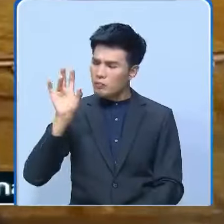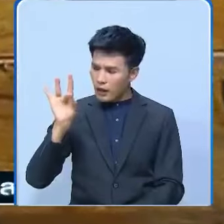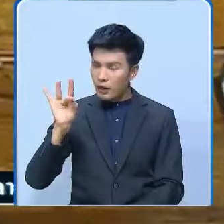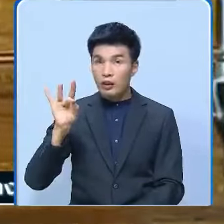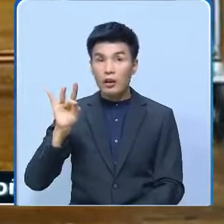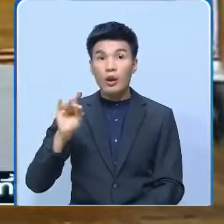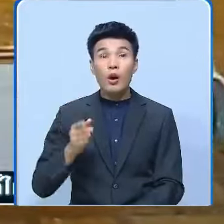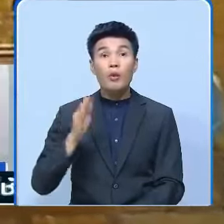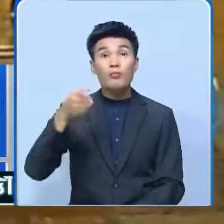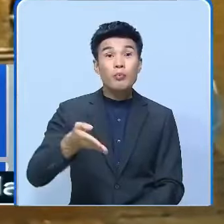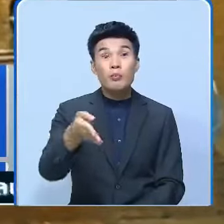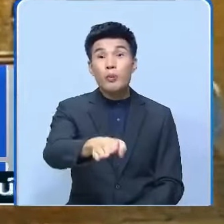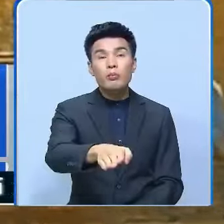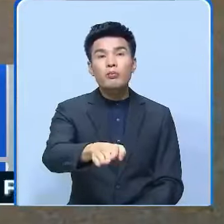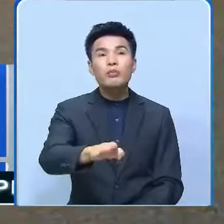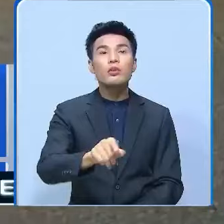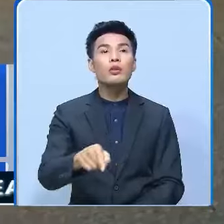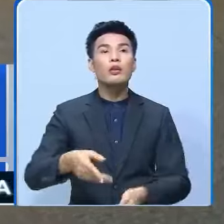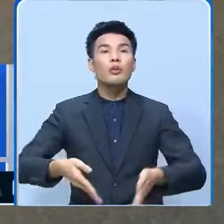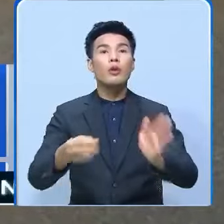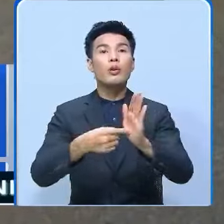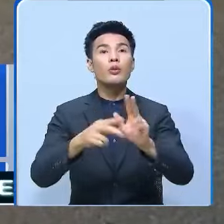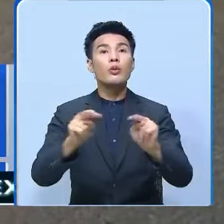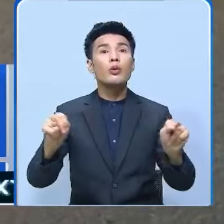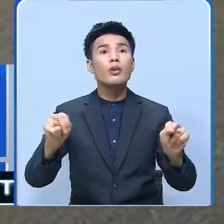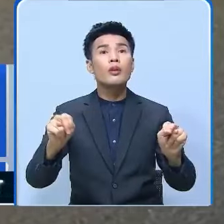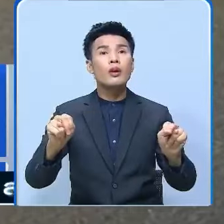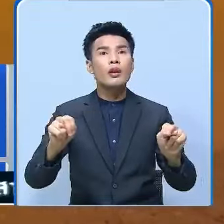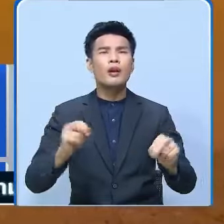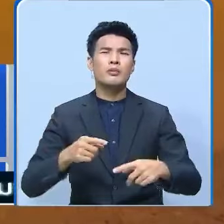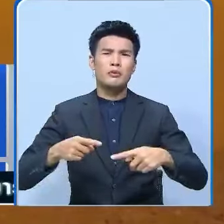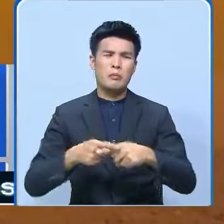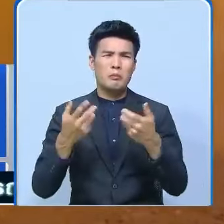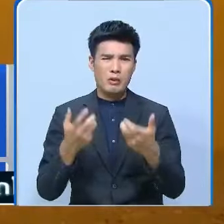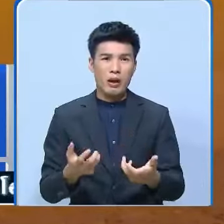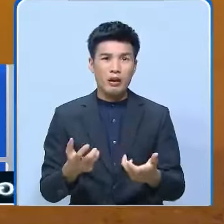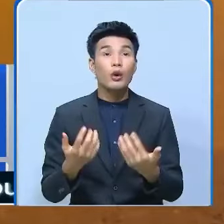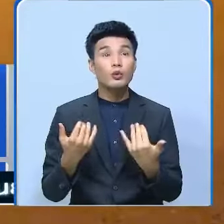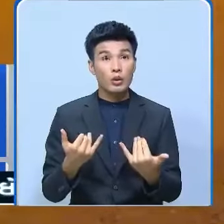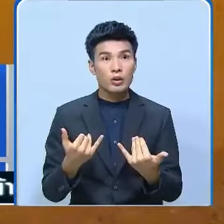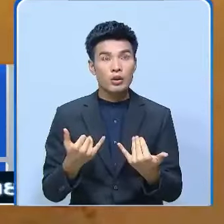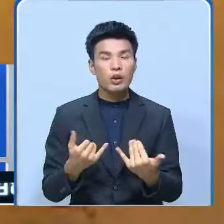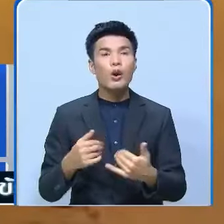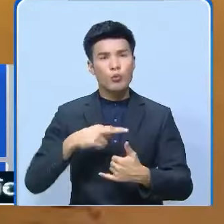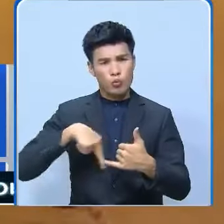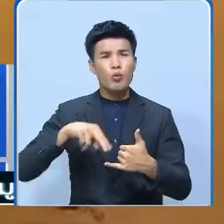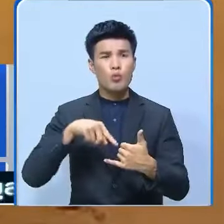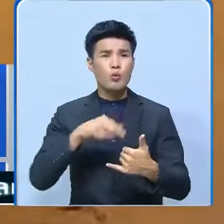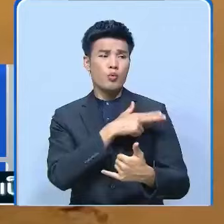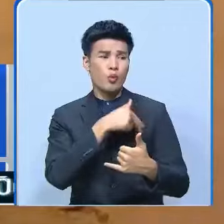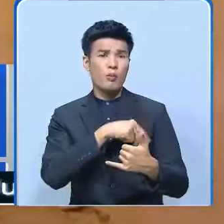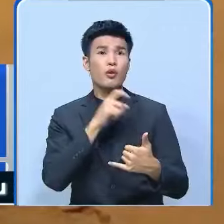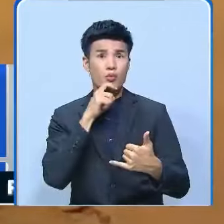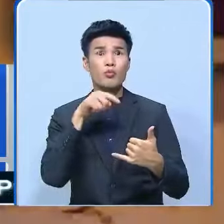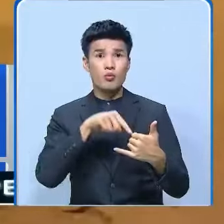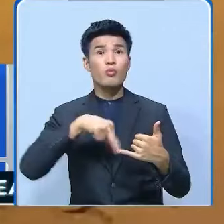กลางถนนที่แจ้งวัฒนะปากเกร็ดจังหวัดนนทบุรีอันนี้น้องเขาเจ็บสาหัสนะคะตอนนี้ก็ยังคงนอนรักษาตัวอยู่ที่โรง